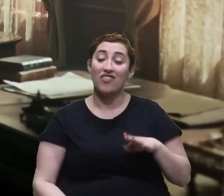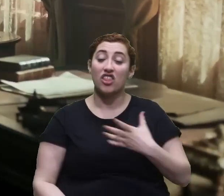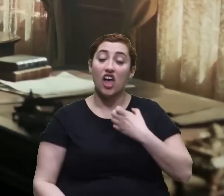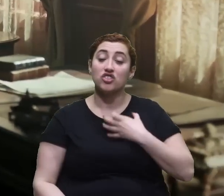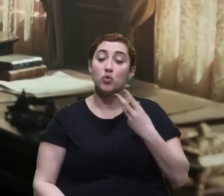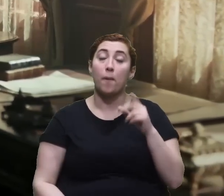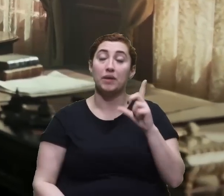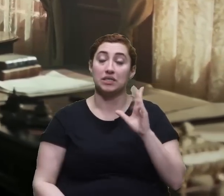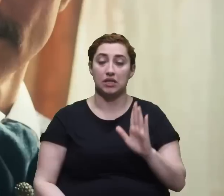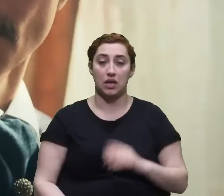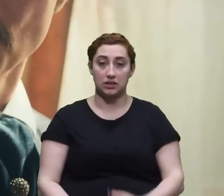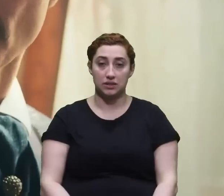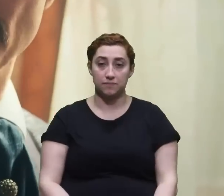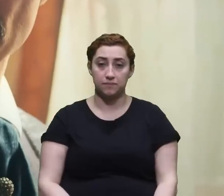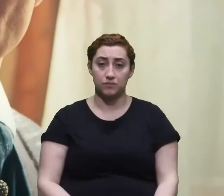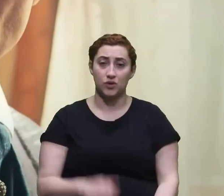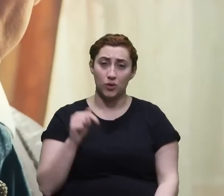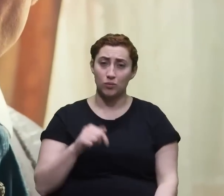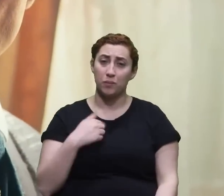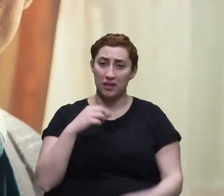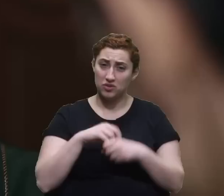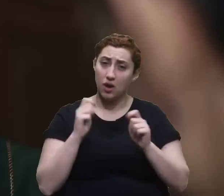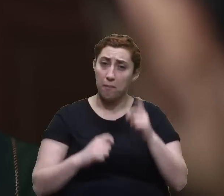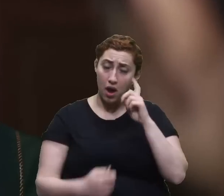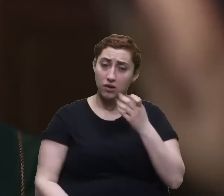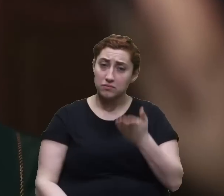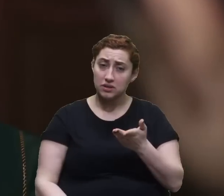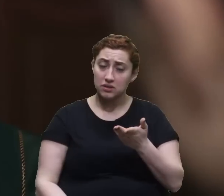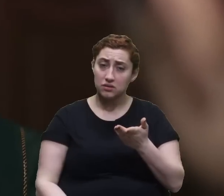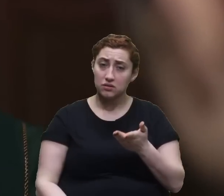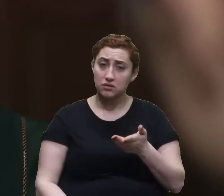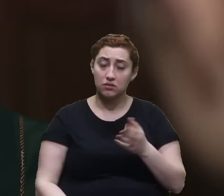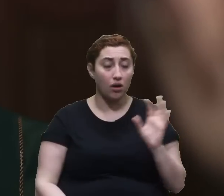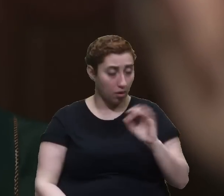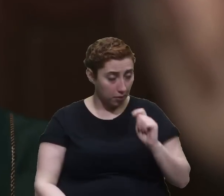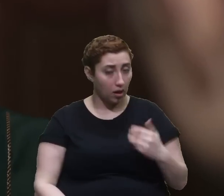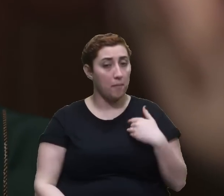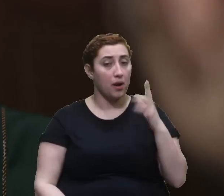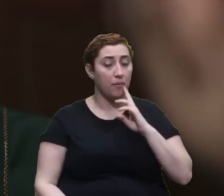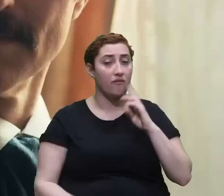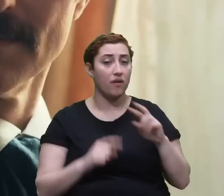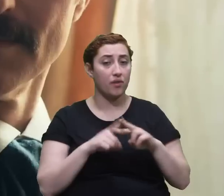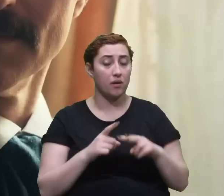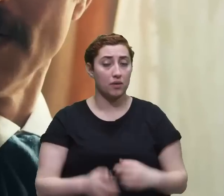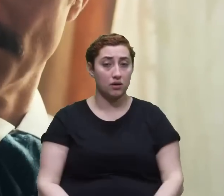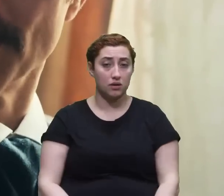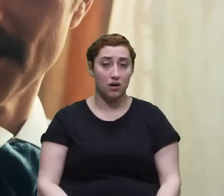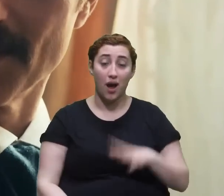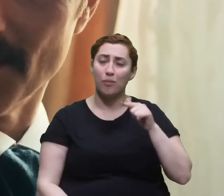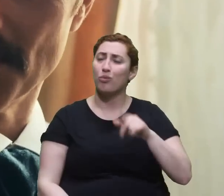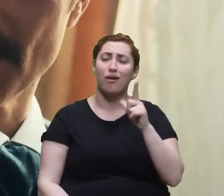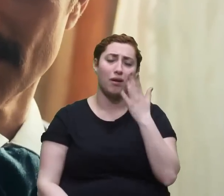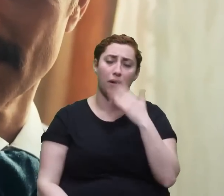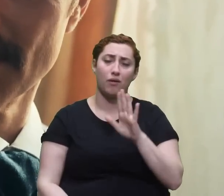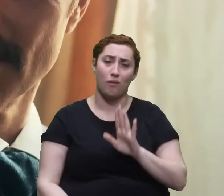acısı yaşaması lazım. Bunu da benim için yapar mısın Cemil? Elbette yaparım Efendi Akbar. Ama buna